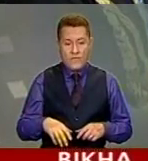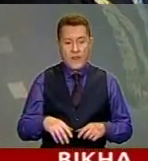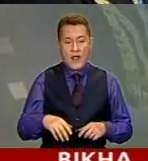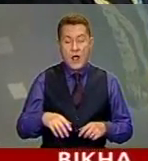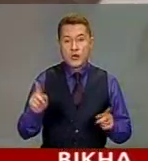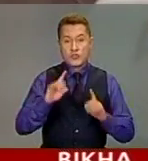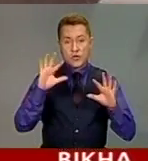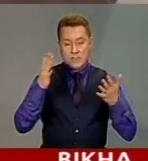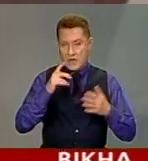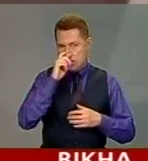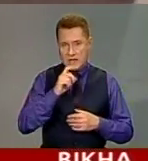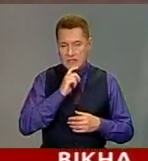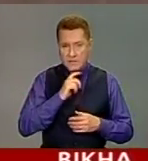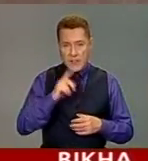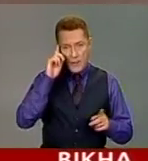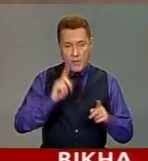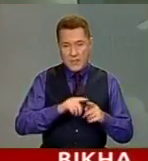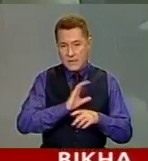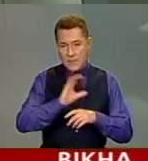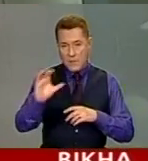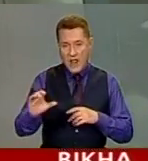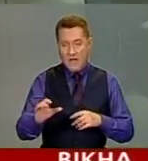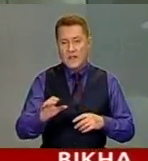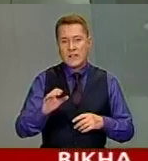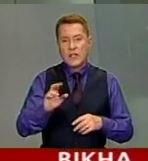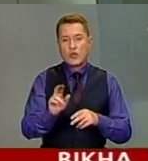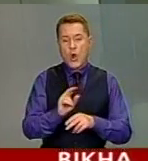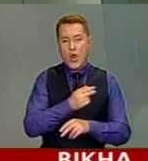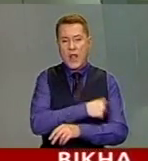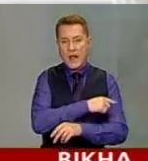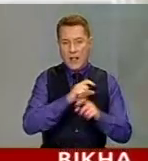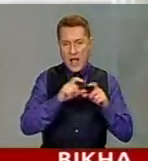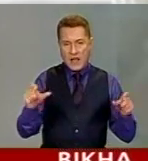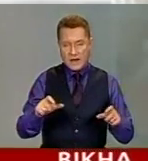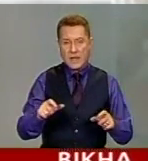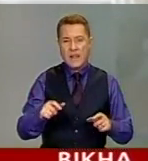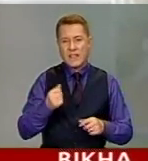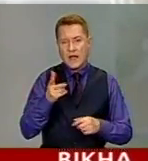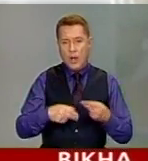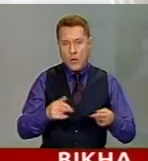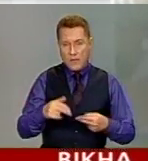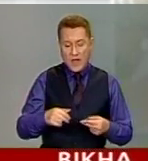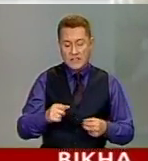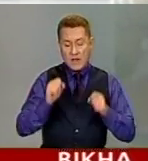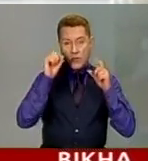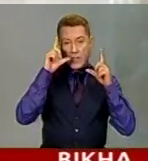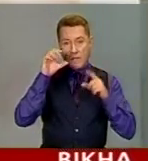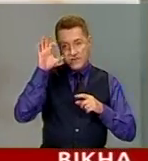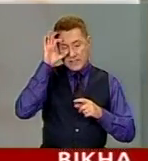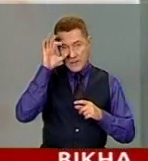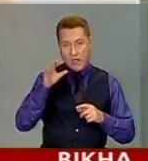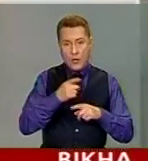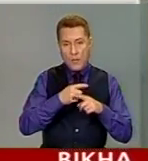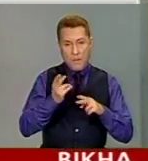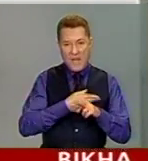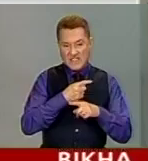не збагнув. Побратими миттю доправили до лікарні. Там кілька операцій та штучна кома. Отямився вже із зав'язкою на оці та без